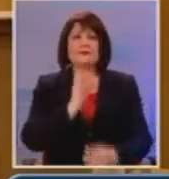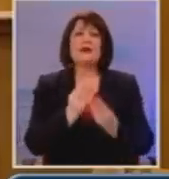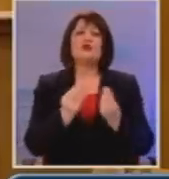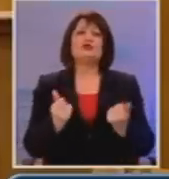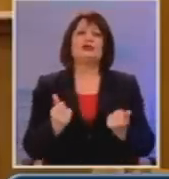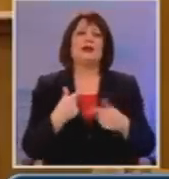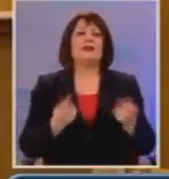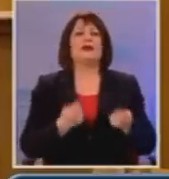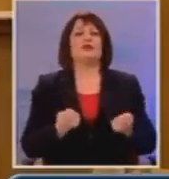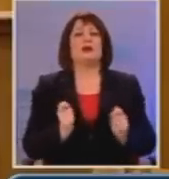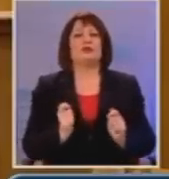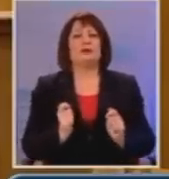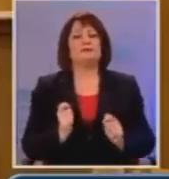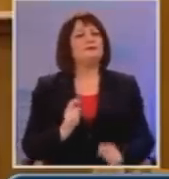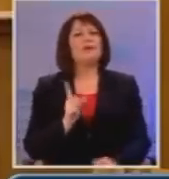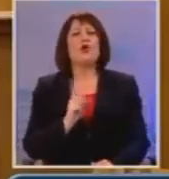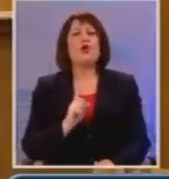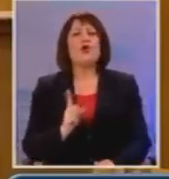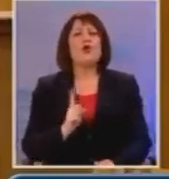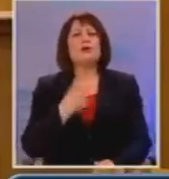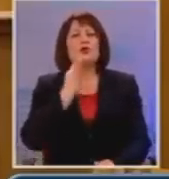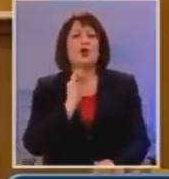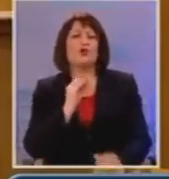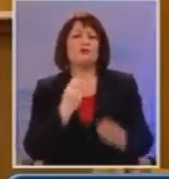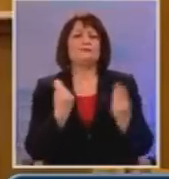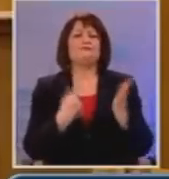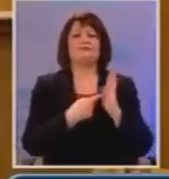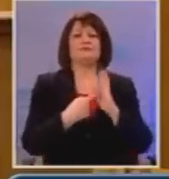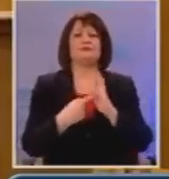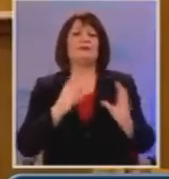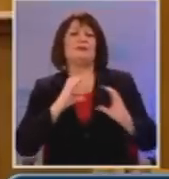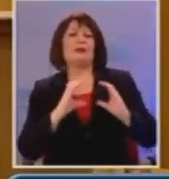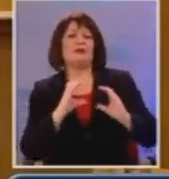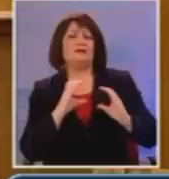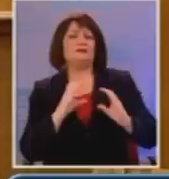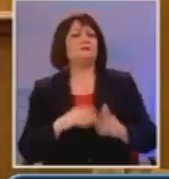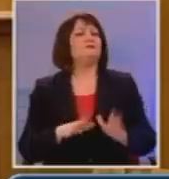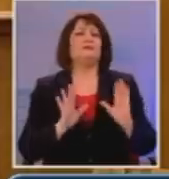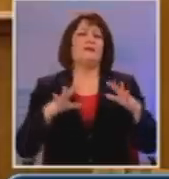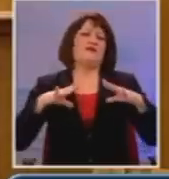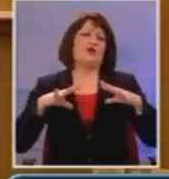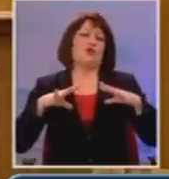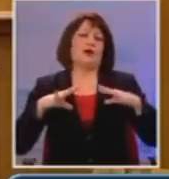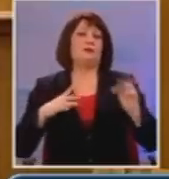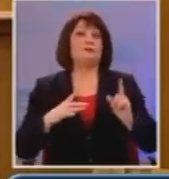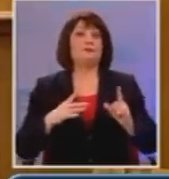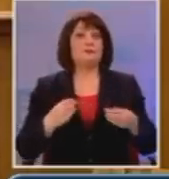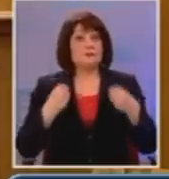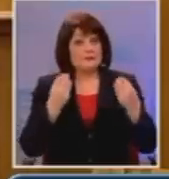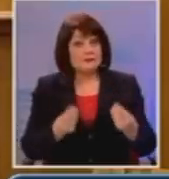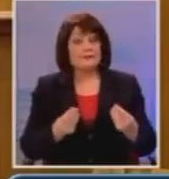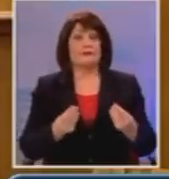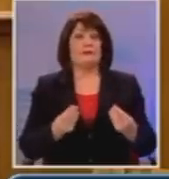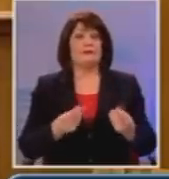ουσιαστικά, όχι για επικοινωνιακούς λόγους. Είμαστε έτοιμοι να προσφέρουμε κάθε πολιτική